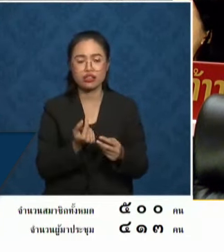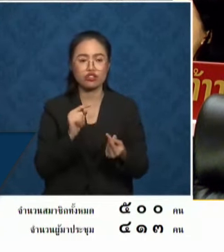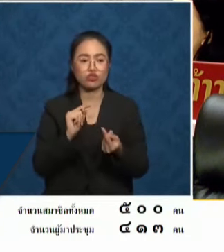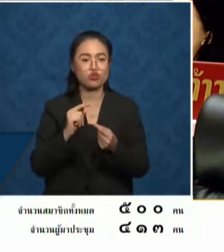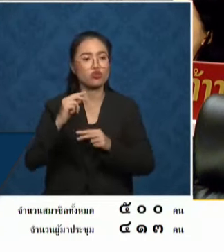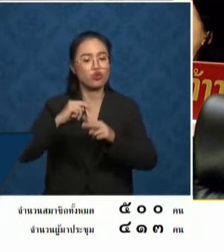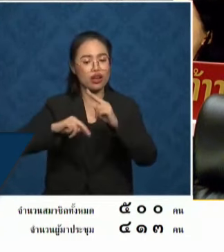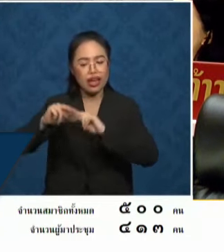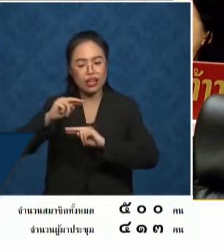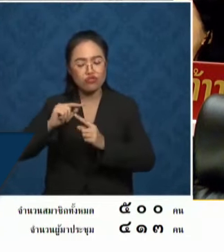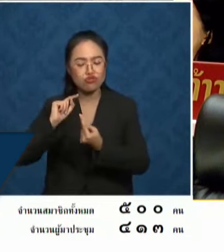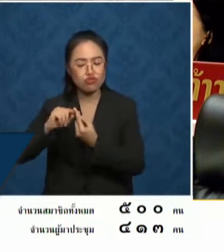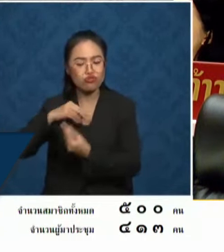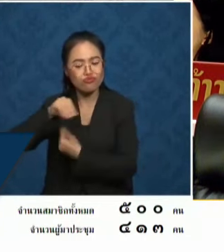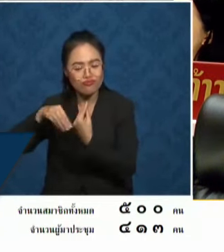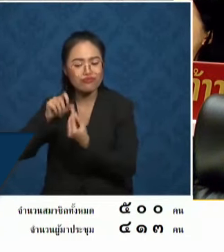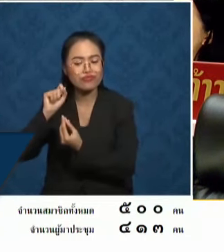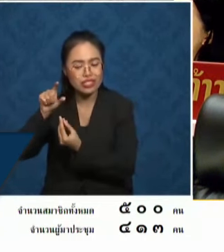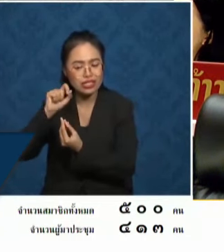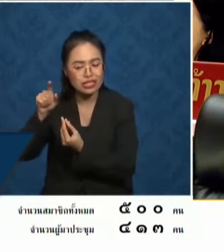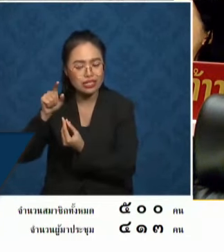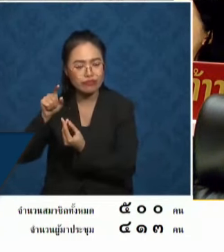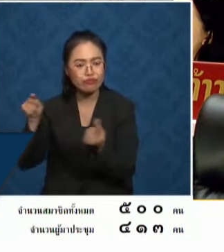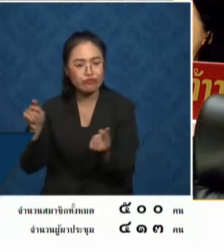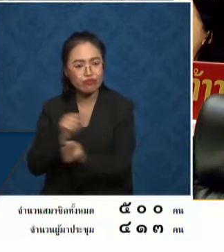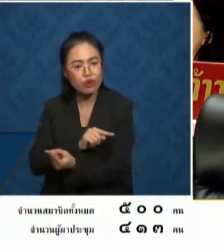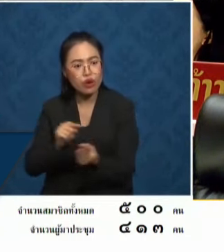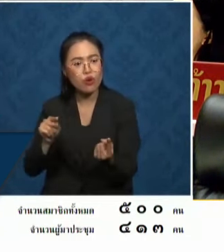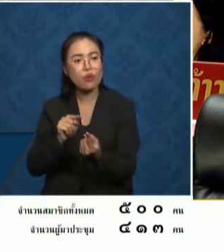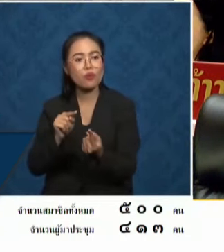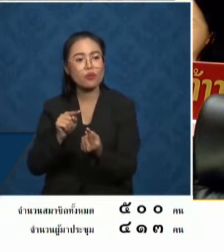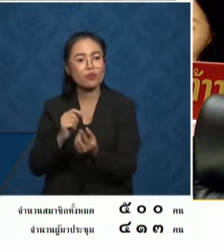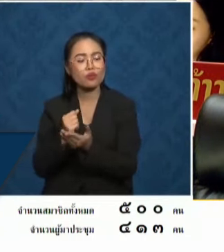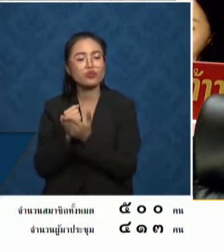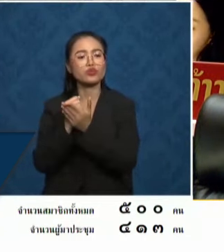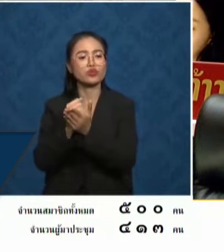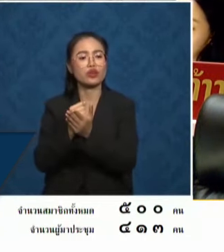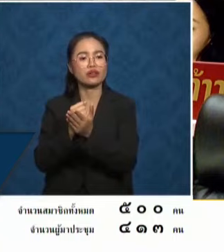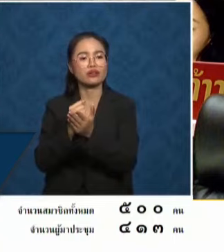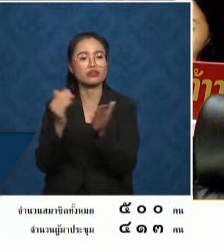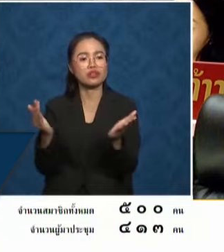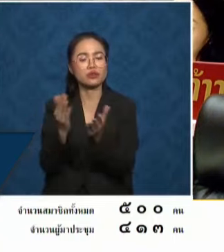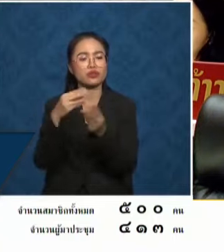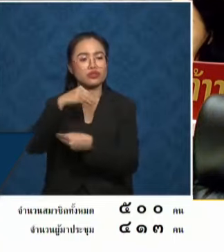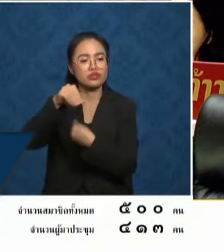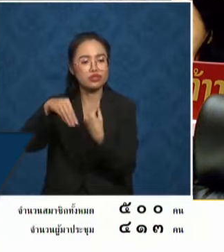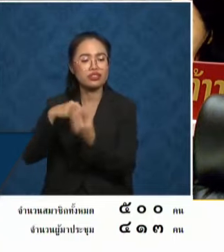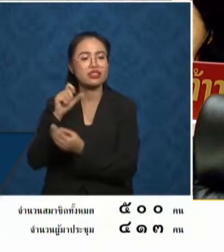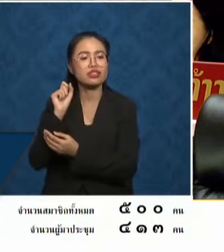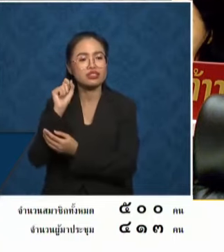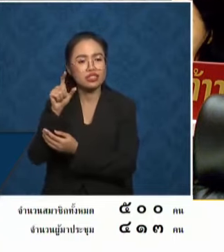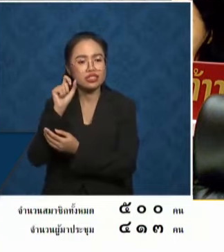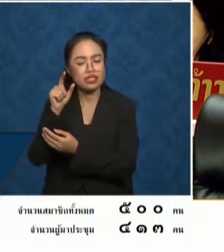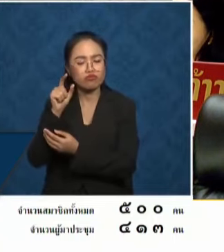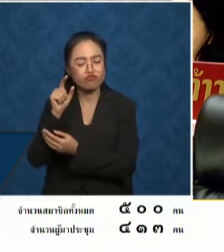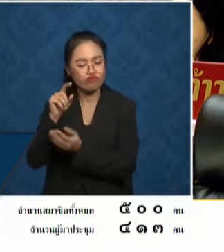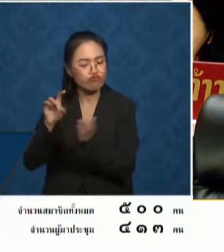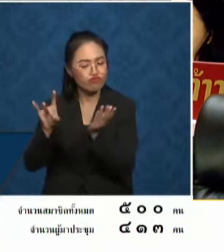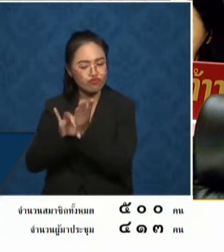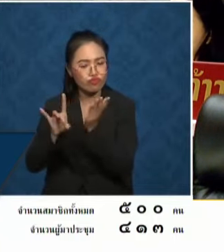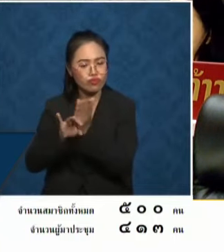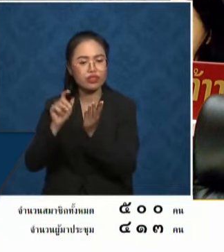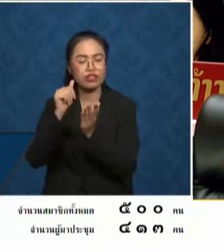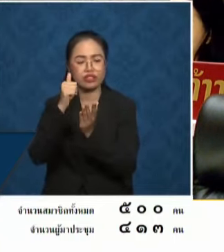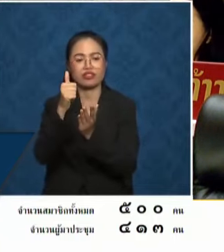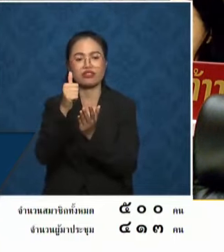นี้ในระดับชุมชนในระดับท้องถิ่นให้สามารถมีเศรษฐกิจที่สามารถขับเคลื่อนได้อย่างมีประสิทธิภาพ